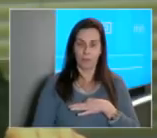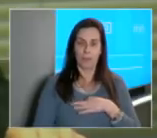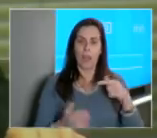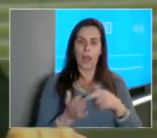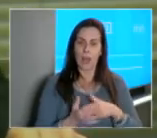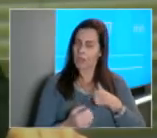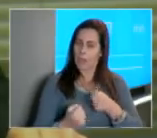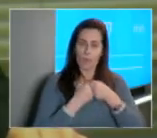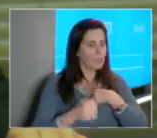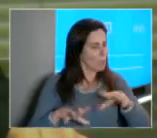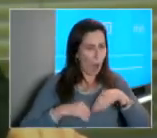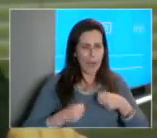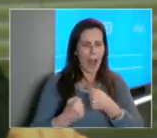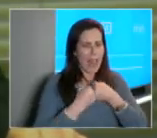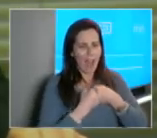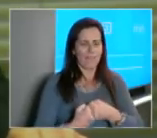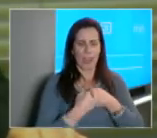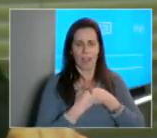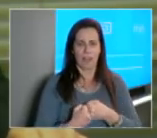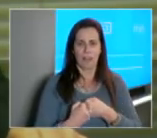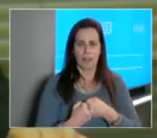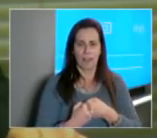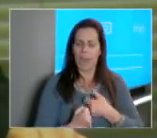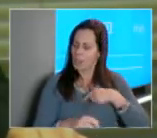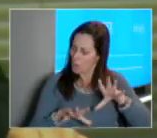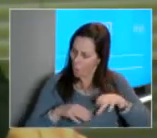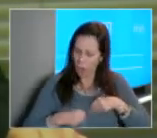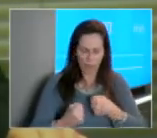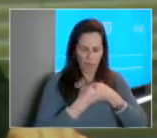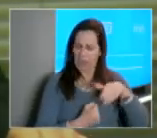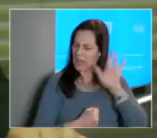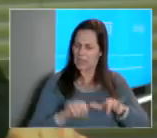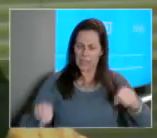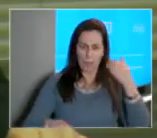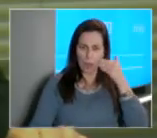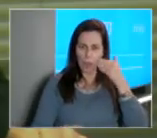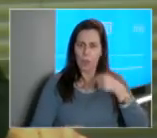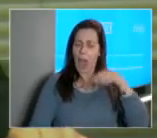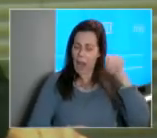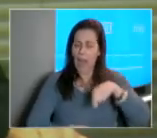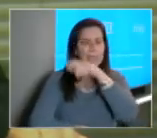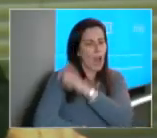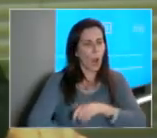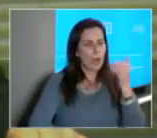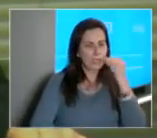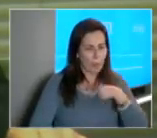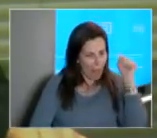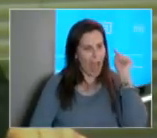ולכן נאבקתי, הייתי מוכן להיאבק בכל כוח. הייתי מוכן להיאבק נגד נשיא אמריקני, הלכתי לקונגרס האמריקני,